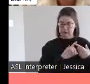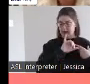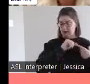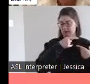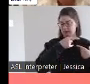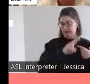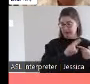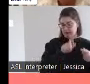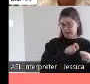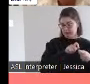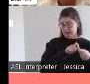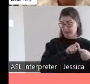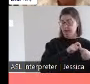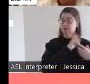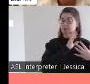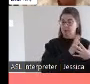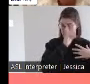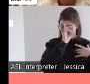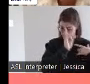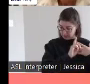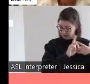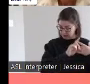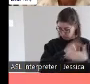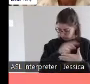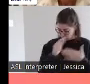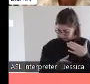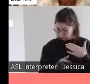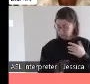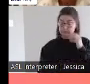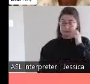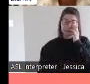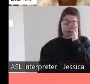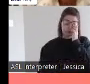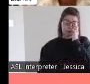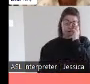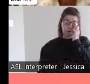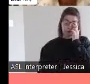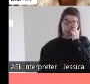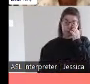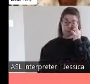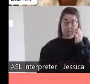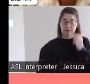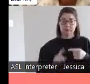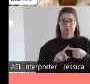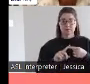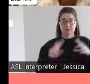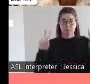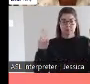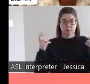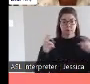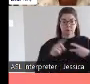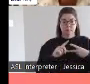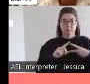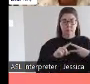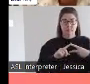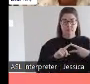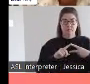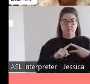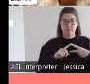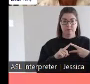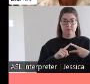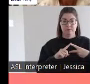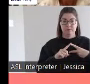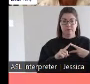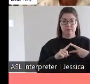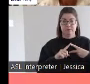counseling précisément de l'AVC, où les femmes parlaient de résultats positifs de la thérapie. Pour la première fois de ma